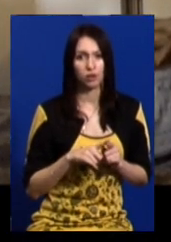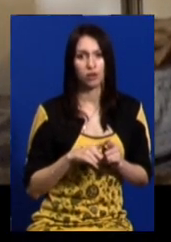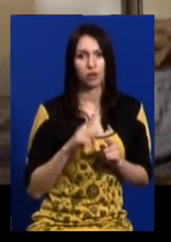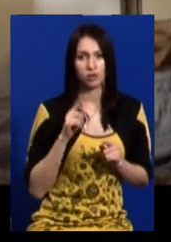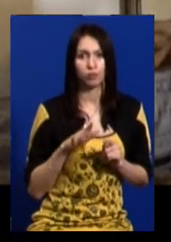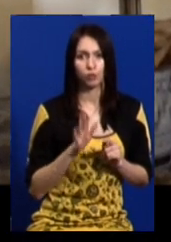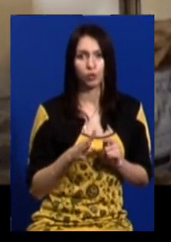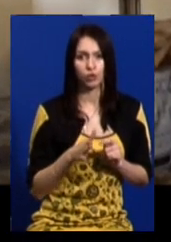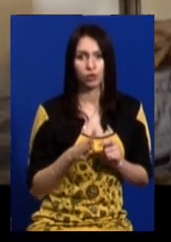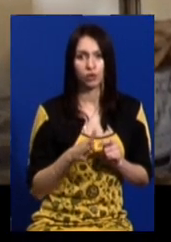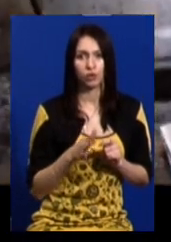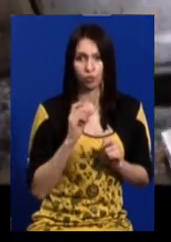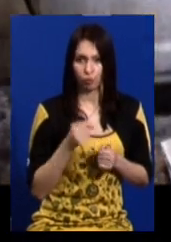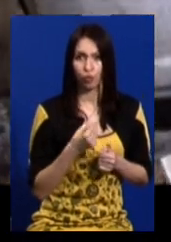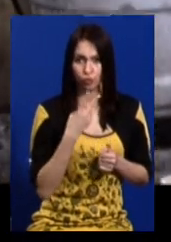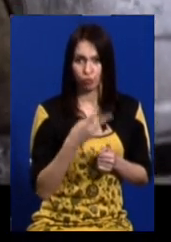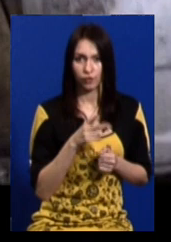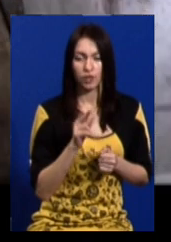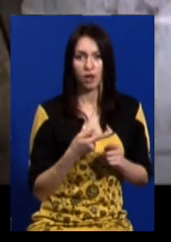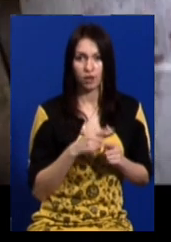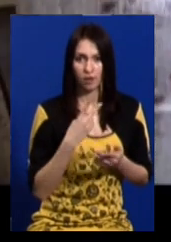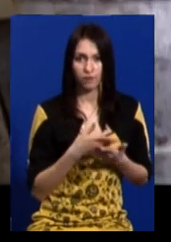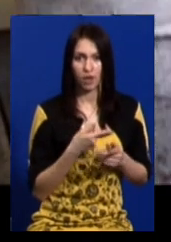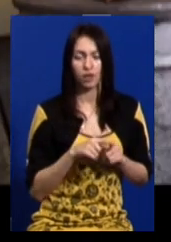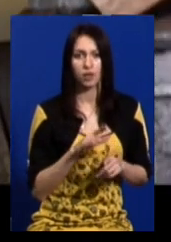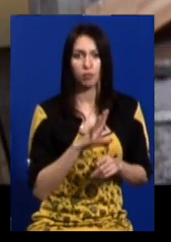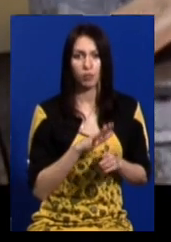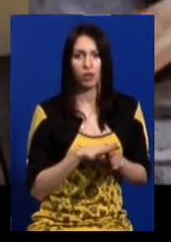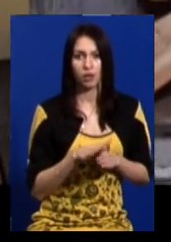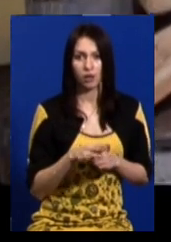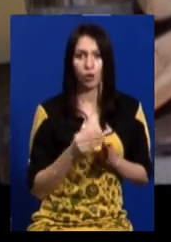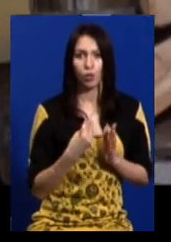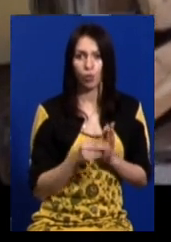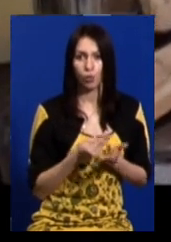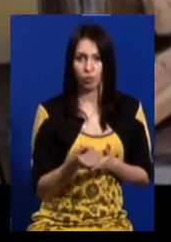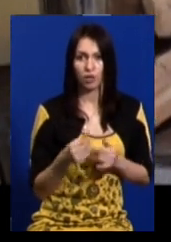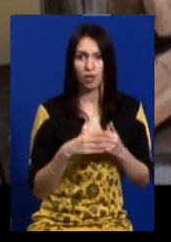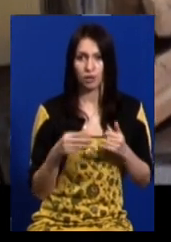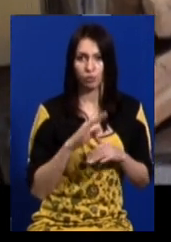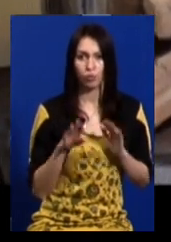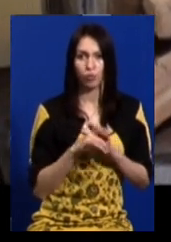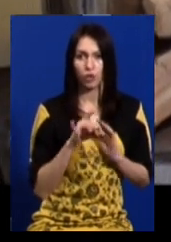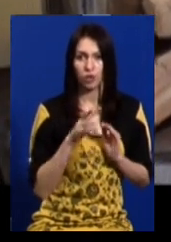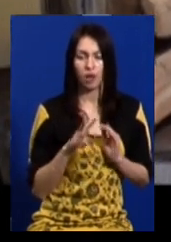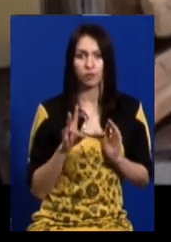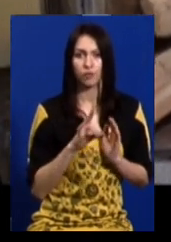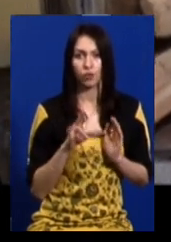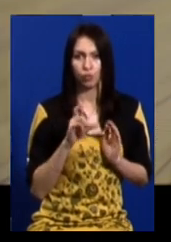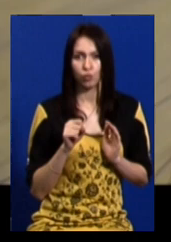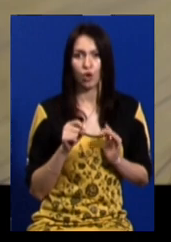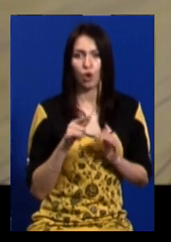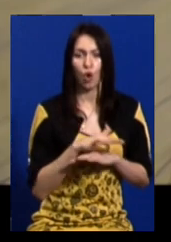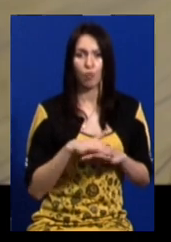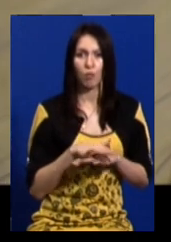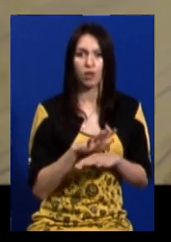було. Ось ми можемо бачити, як це виглядає. Так, це була куплена земля під храм Святого Духа, громада була зареєстрована